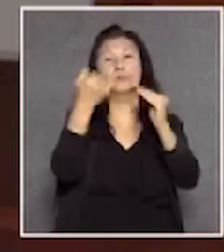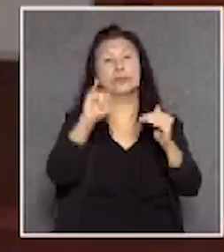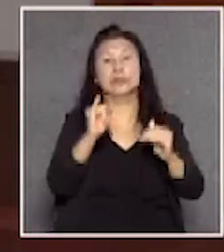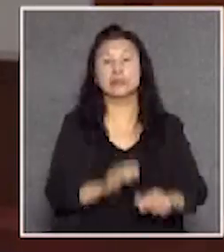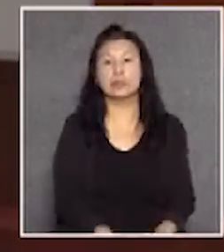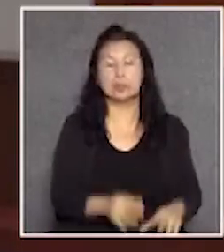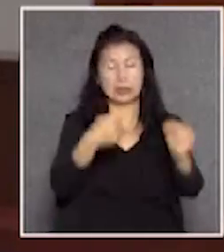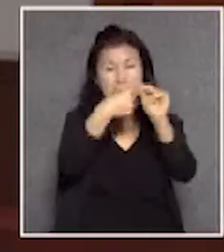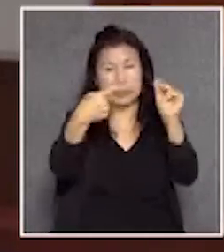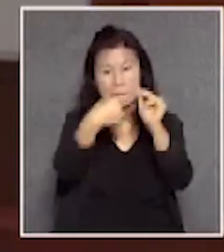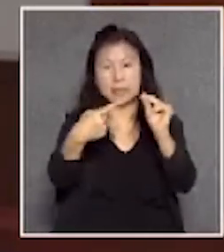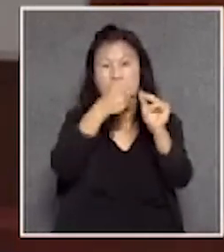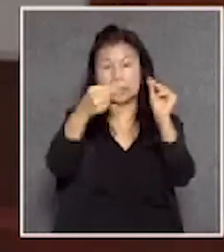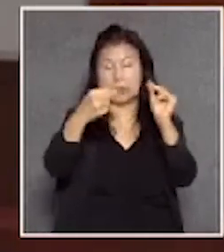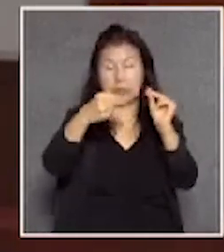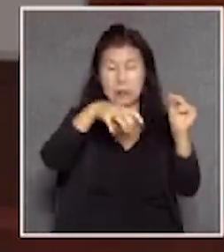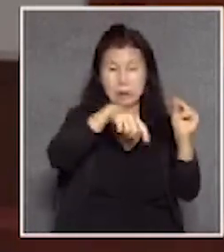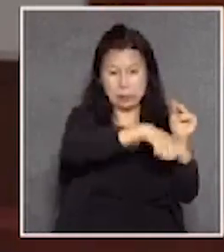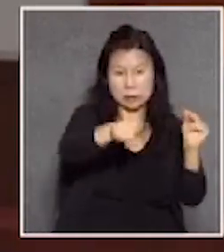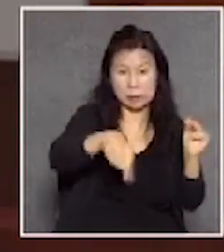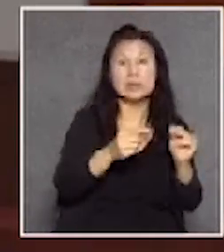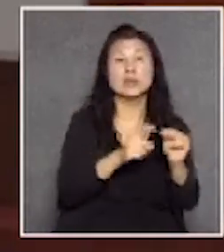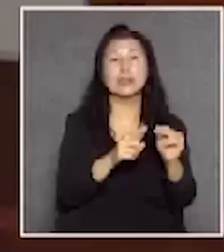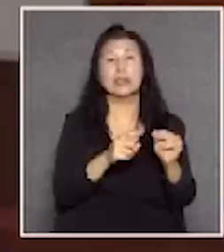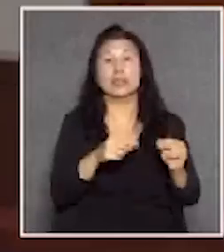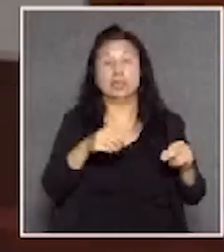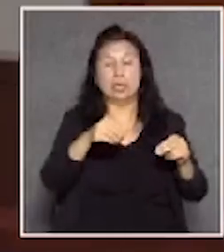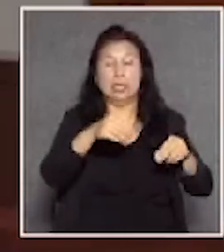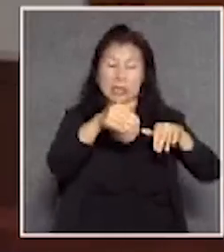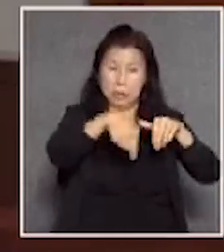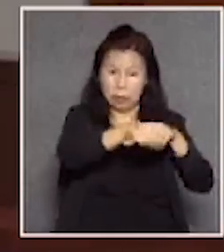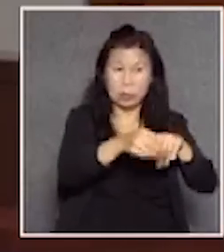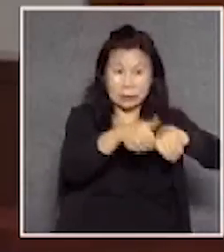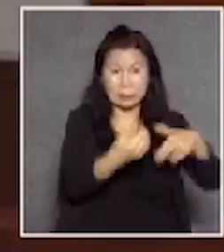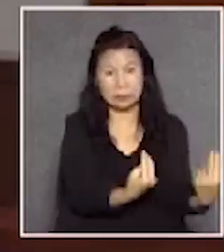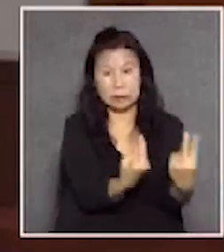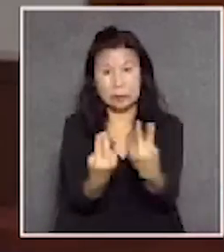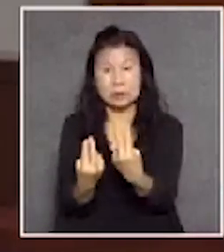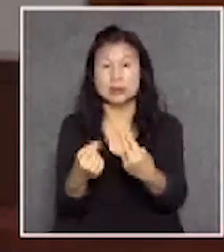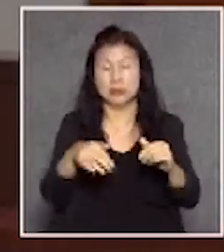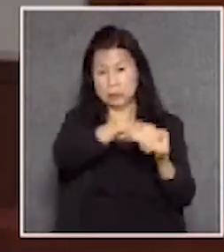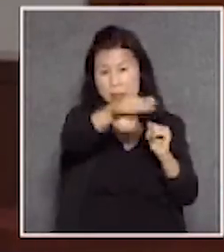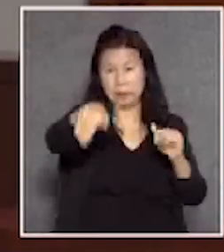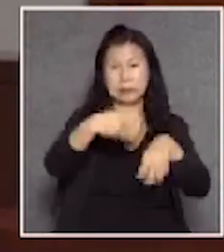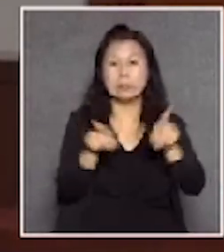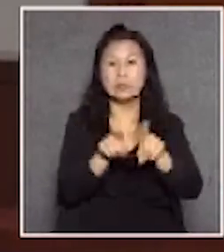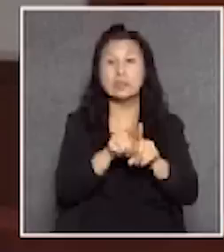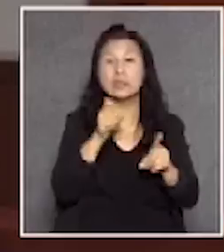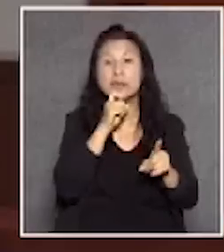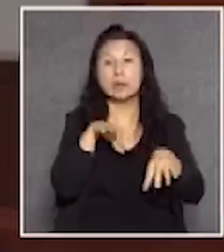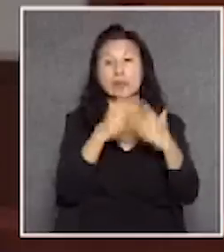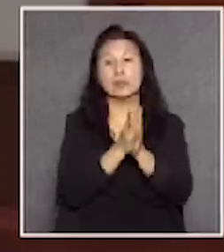在有77幅，其實這些土地和郊野公園是密不可分，和郊野公園範圍的土地已經別無